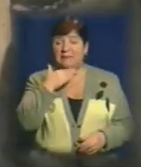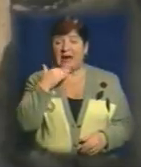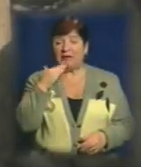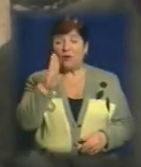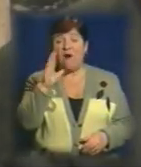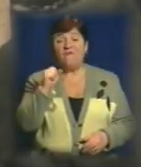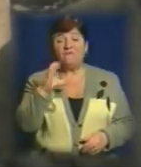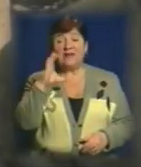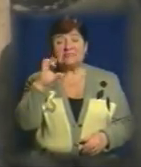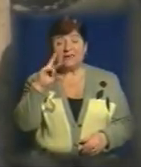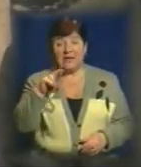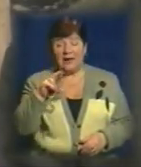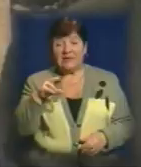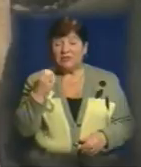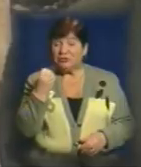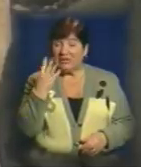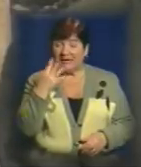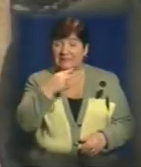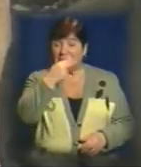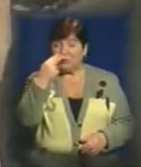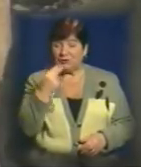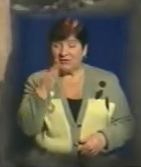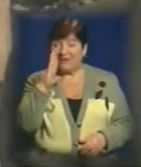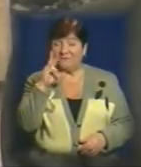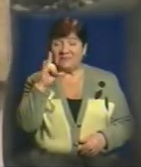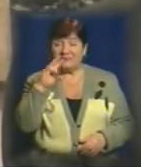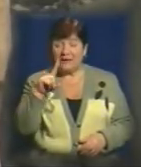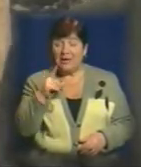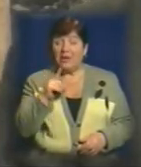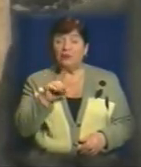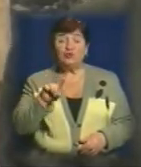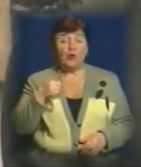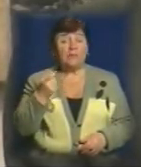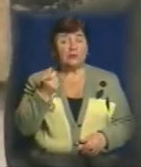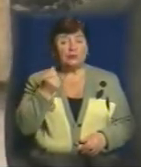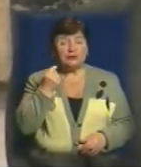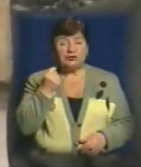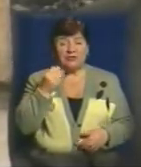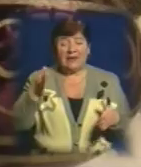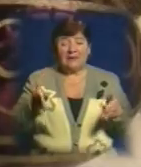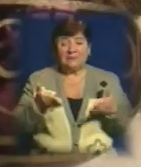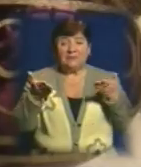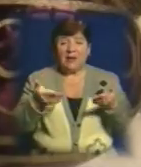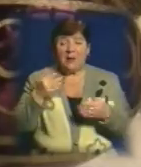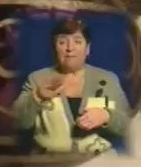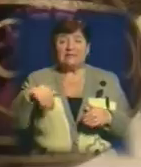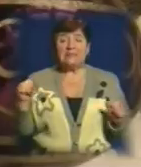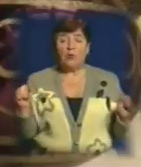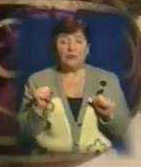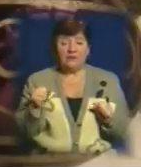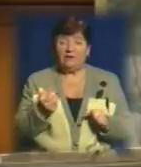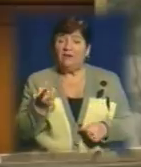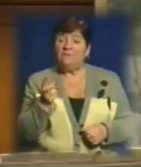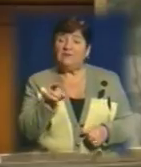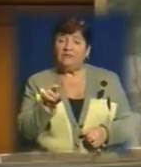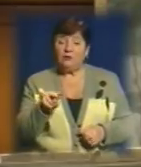Ми нарахували 14 Василів. Чому би їх трошки не розбудити після колядів? Відвідати виставку «Щедрі